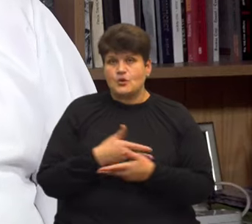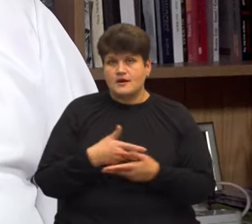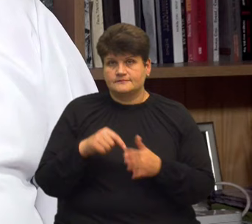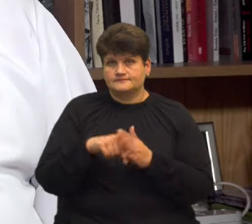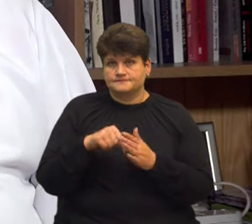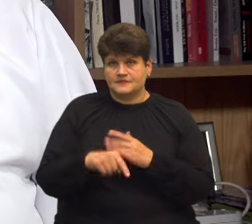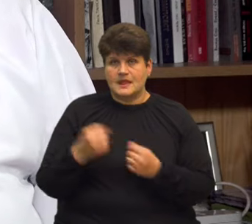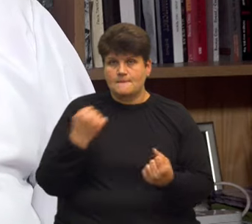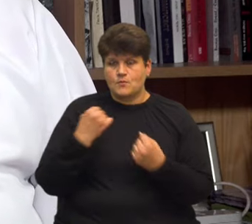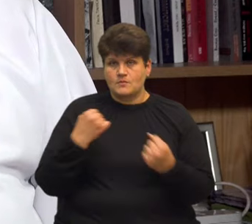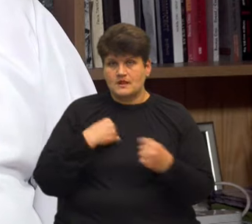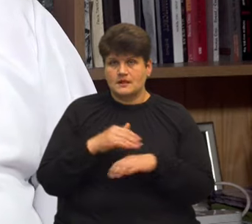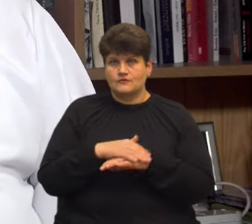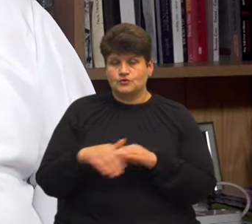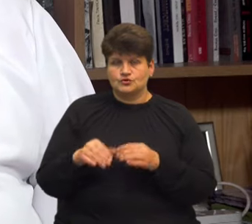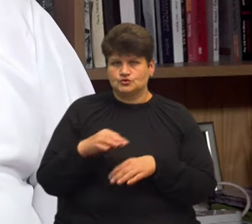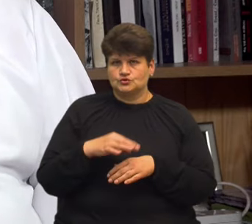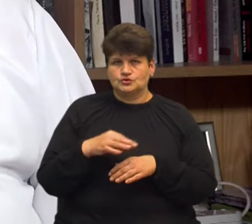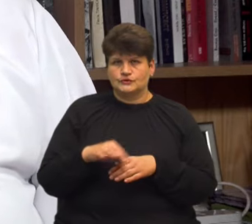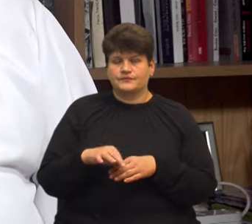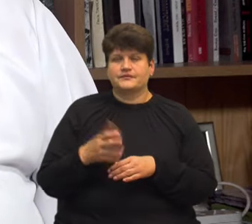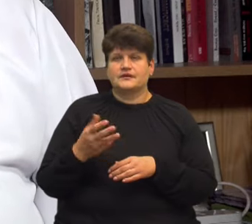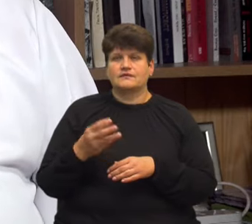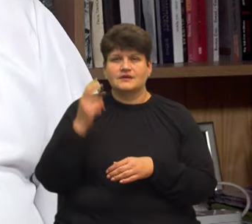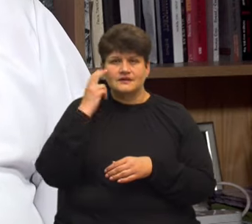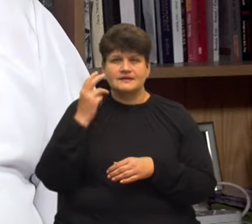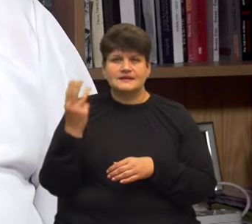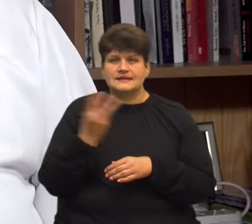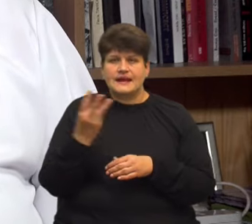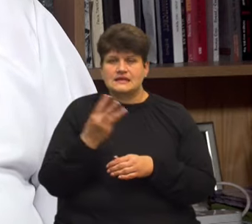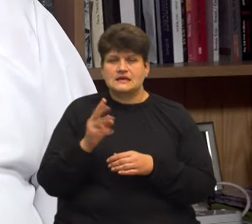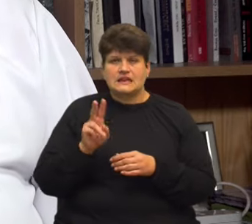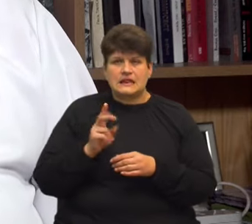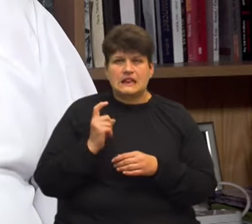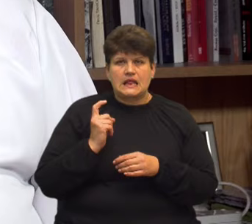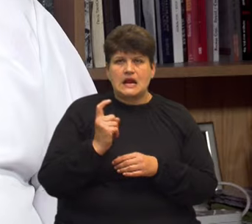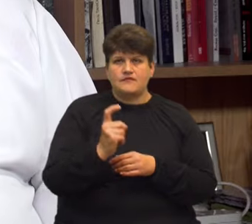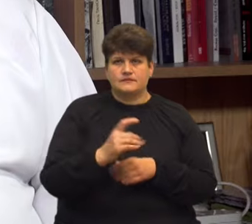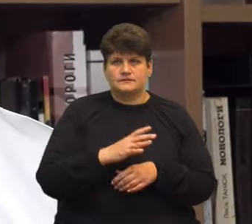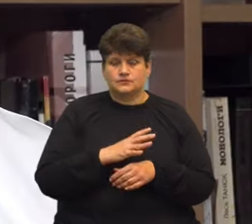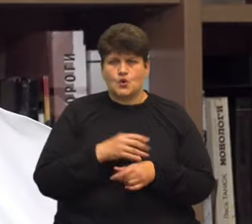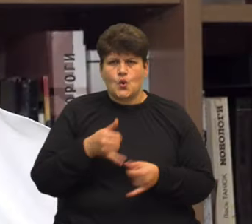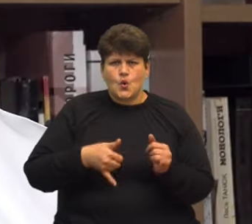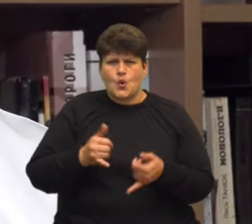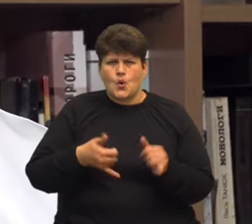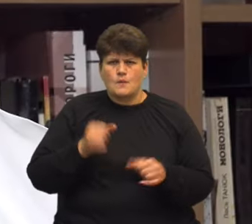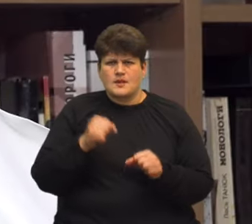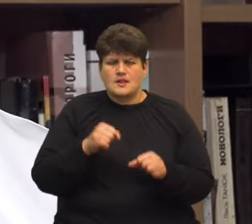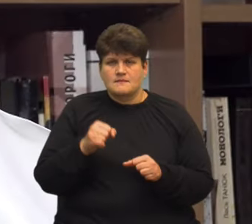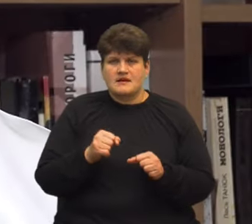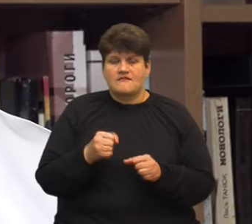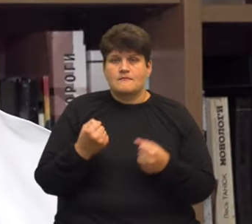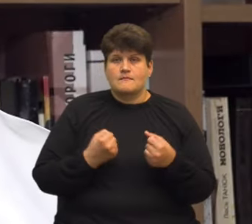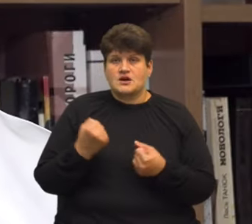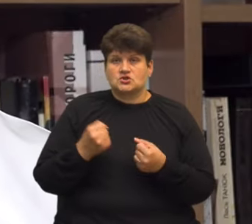жорстоко, це на лінії 3-го трамваю швидкісного у Києві. Били, копали ногами, мене кинули в машину і